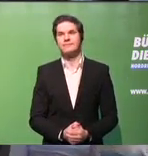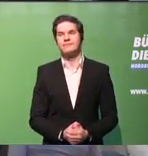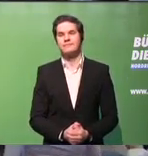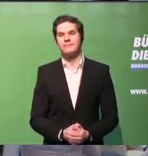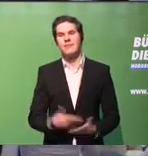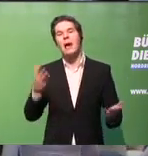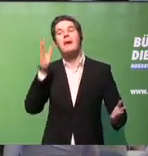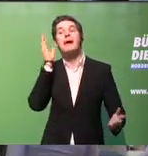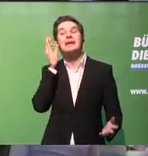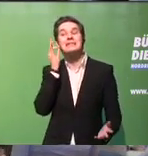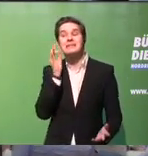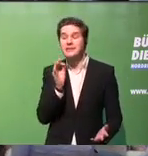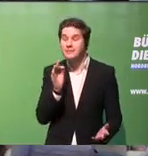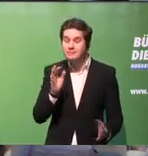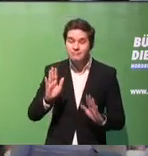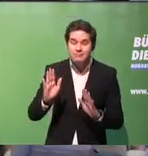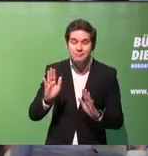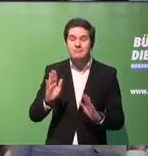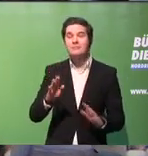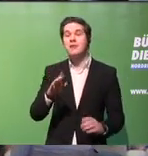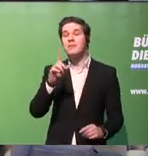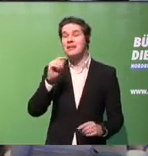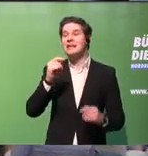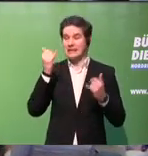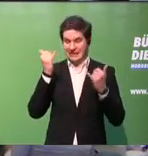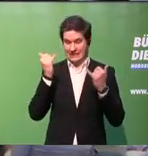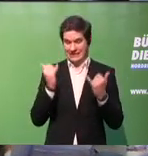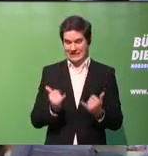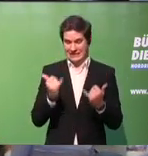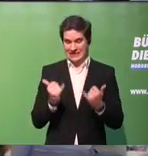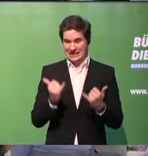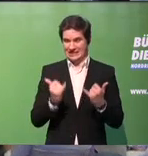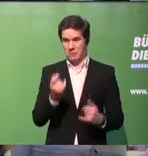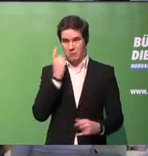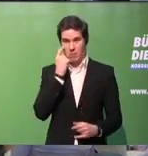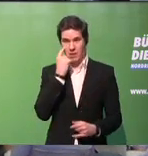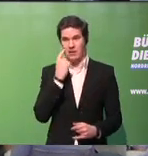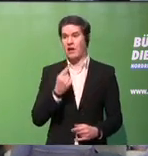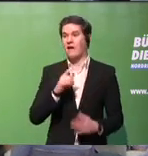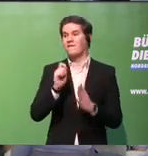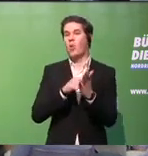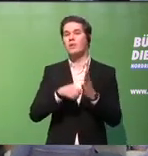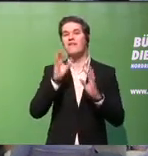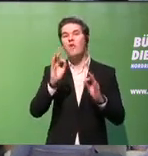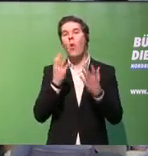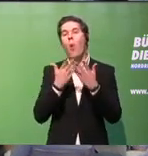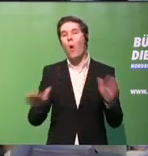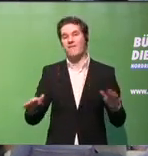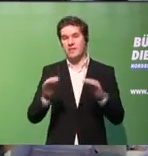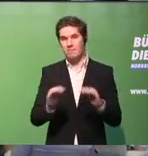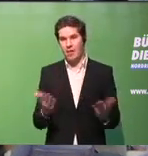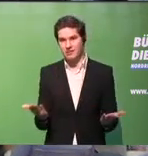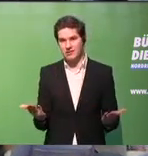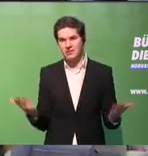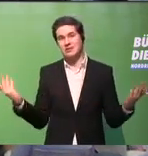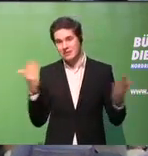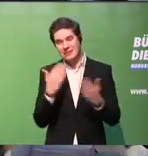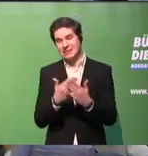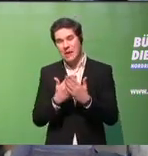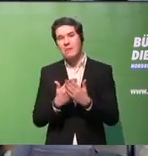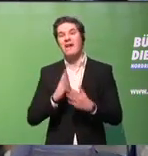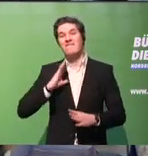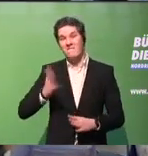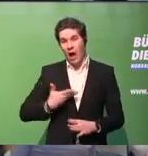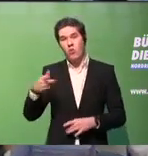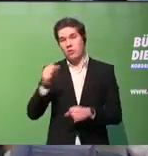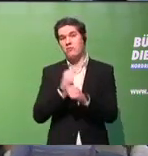Aber Christine, wir sind ja jetzt bei der Vergabe des Votums für den offenen Platz. Das heißt, auch Frauen dürfen auf